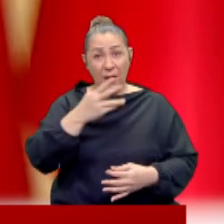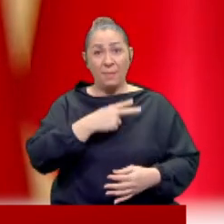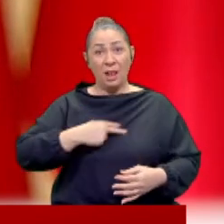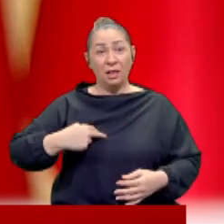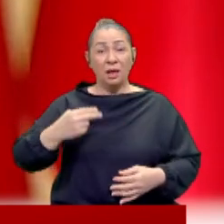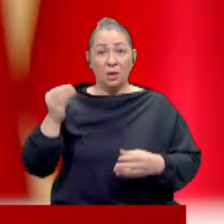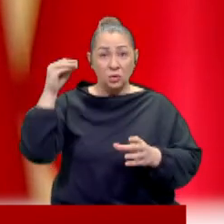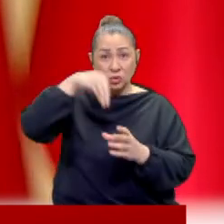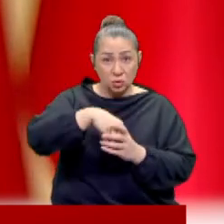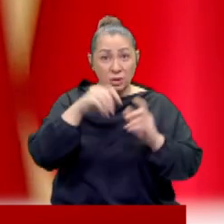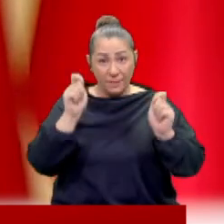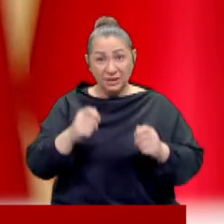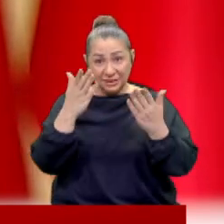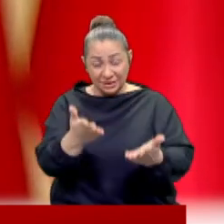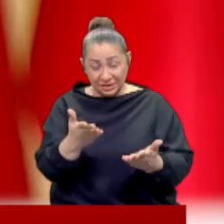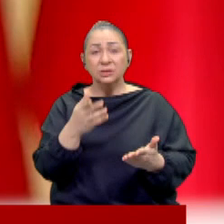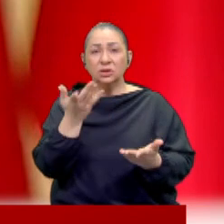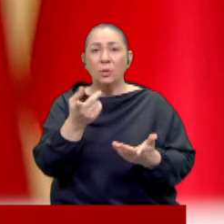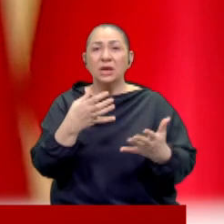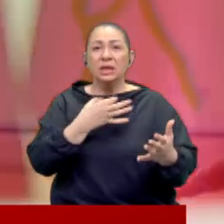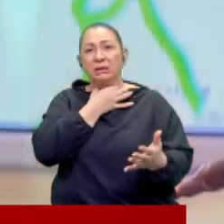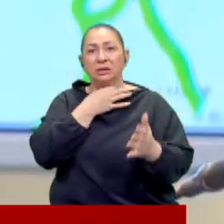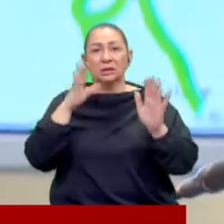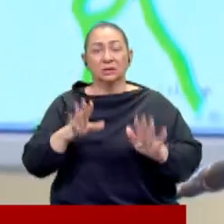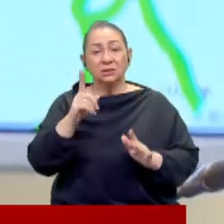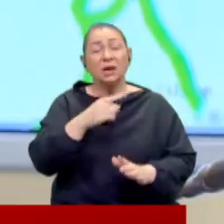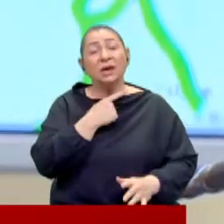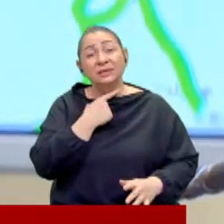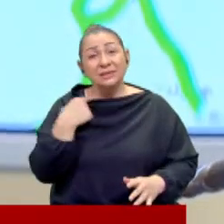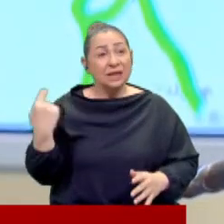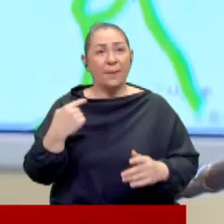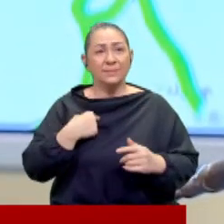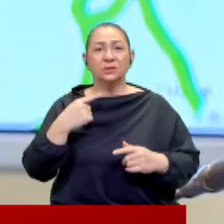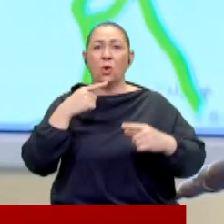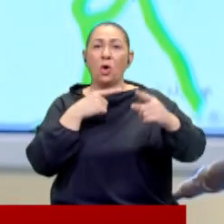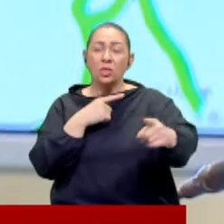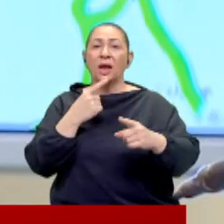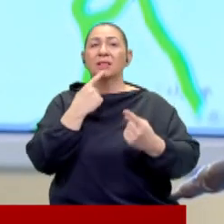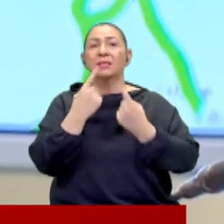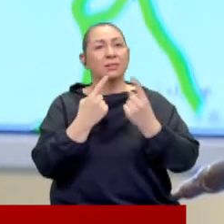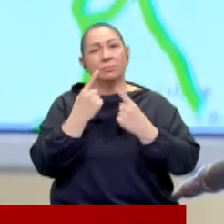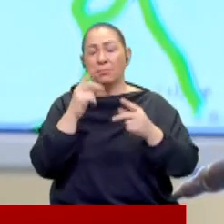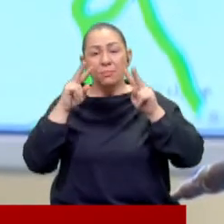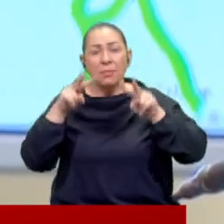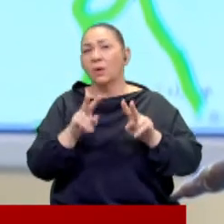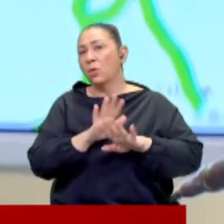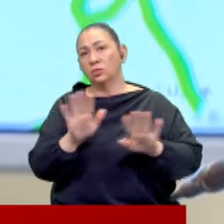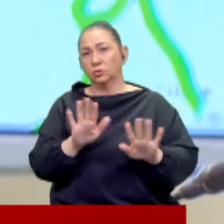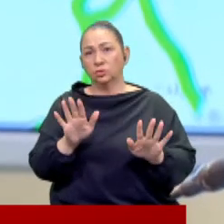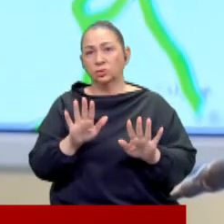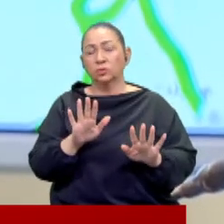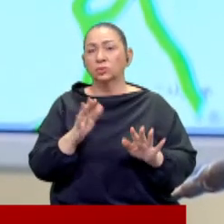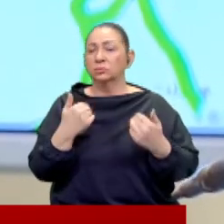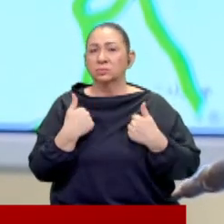belediyeye boş ederseniz Ondan sonra işte böyle sıkışık alırsınız asla Biz ve onlar diye bir bakışın